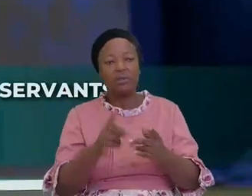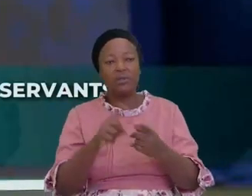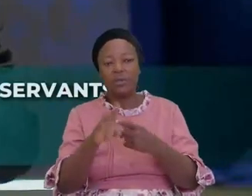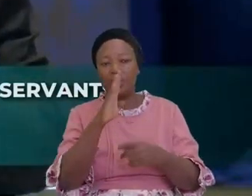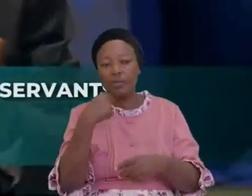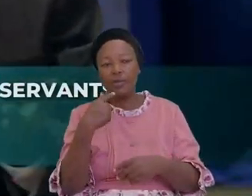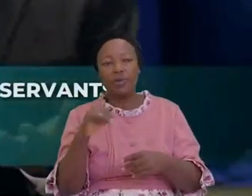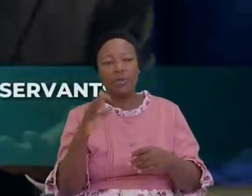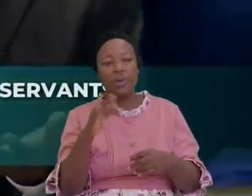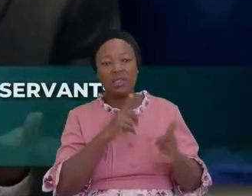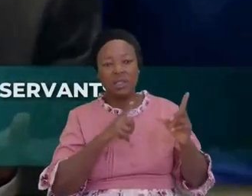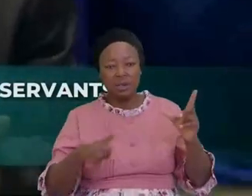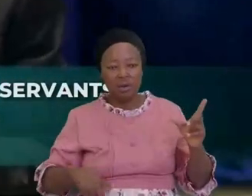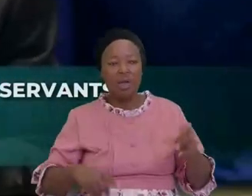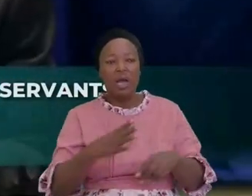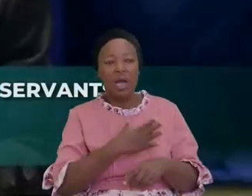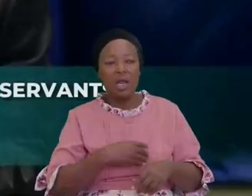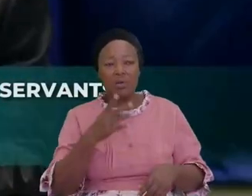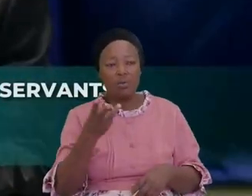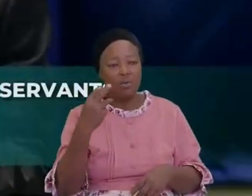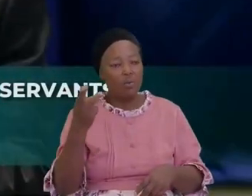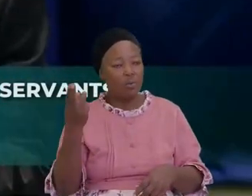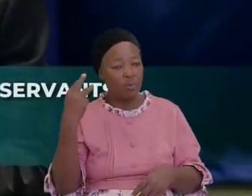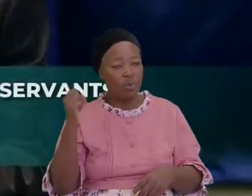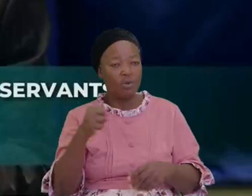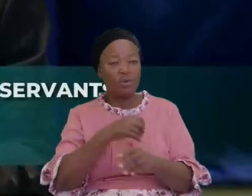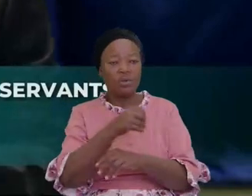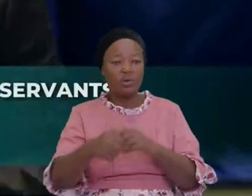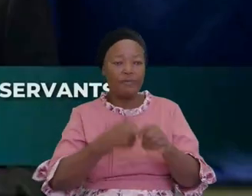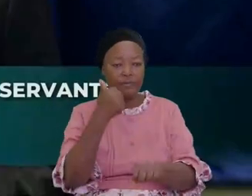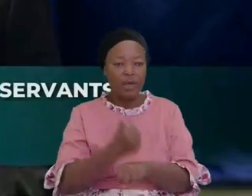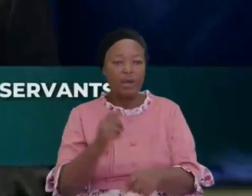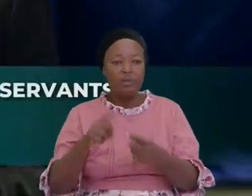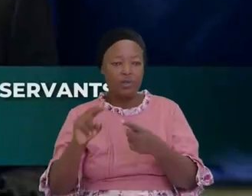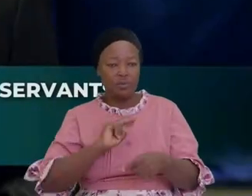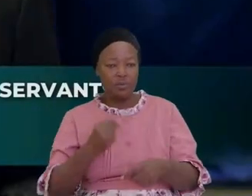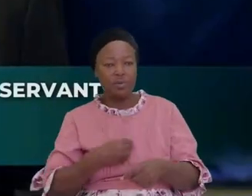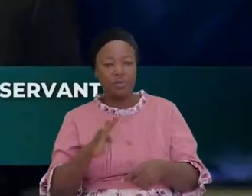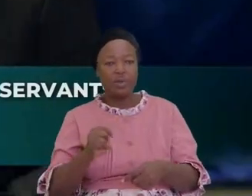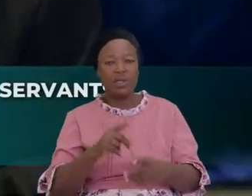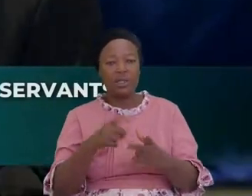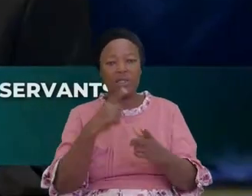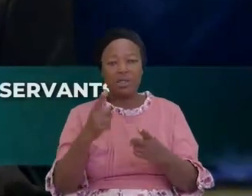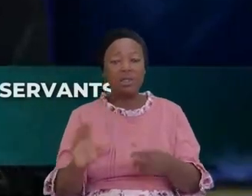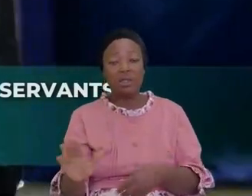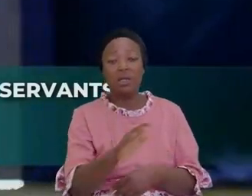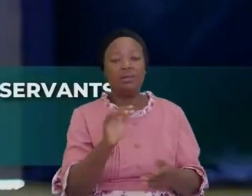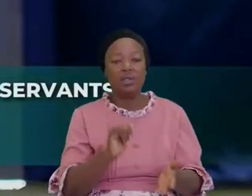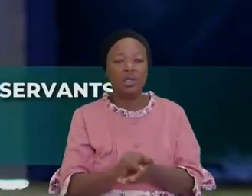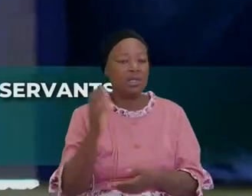annoncé d'abord par le Seigneur, nous a été confirmé par ceux qui l'ont entendu?